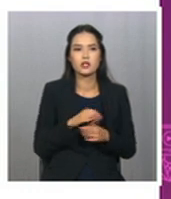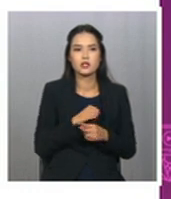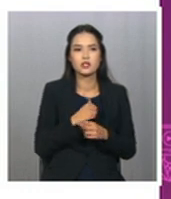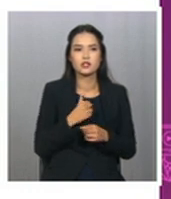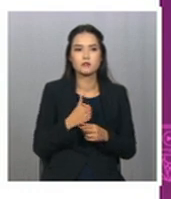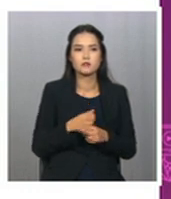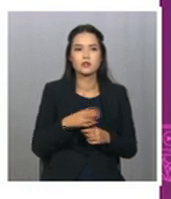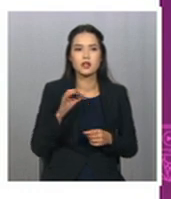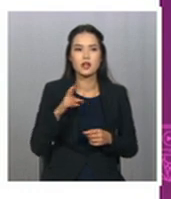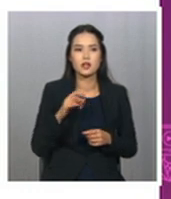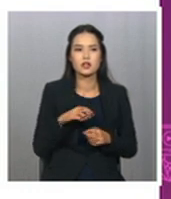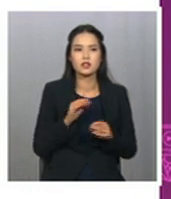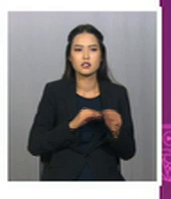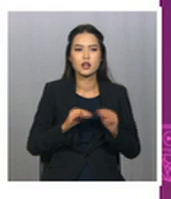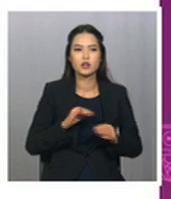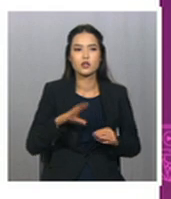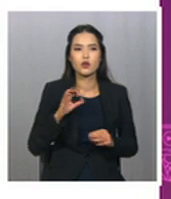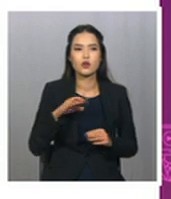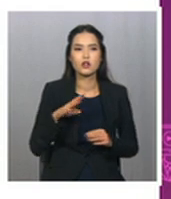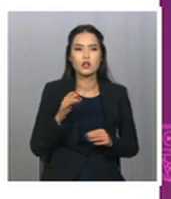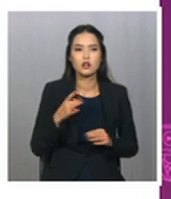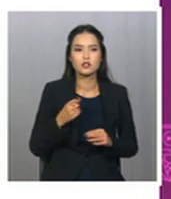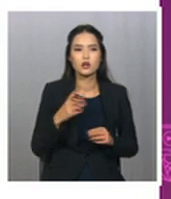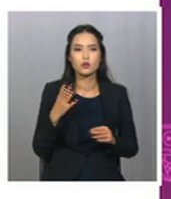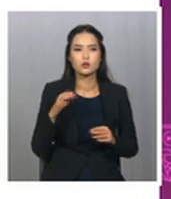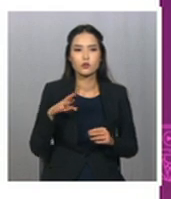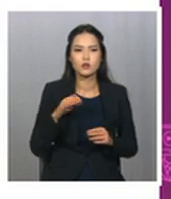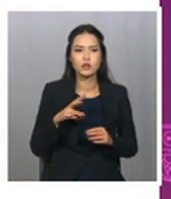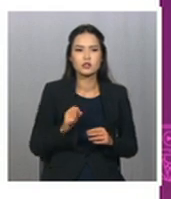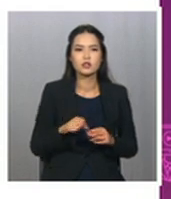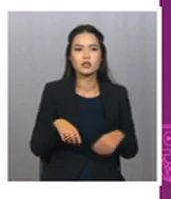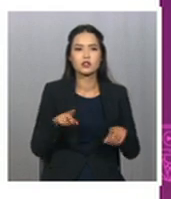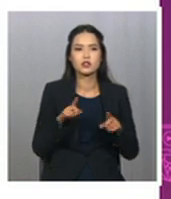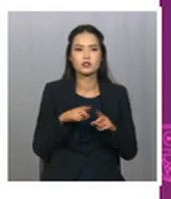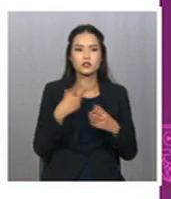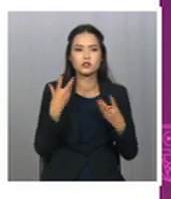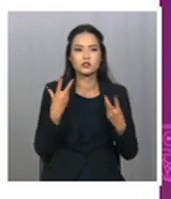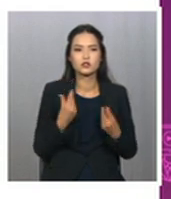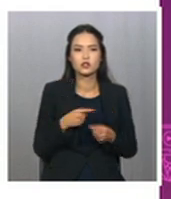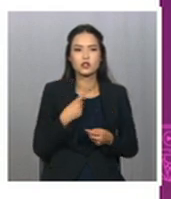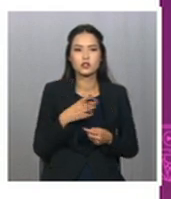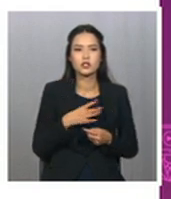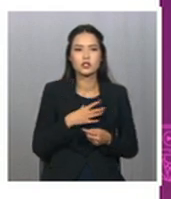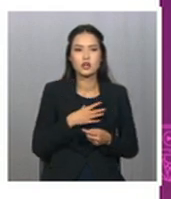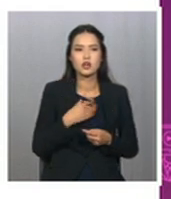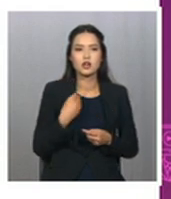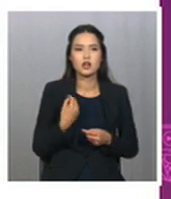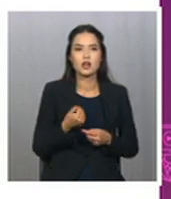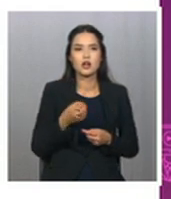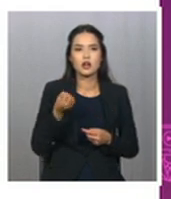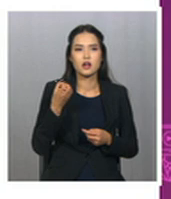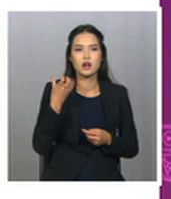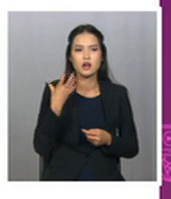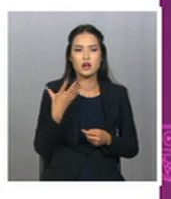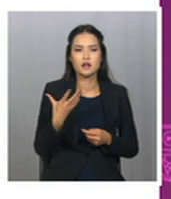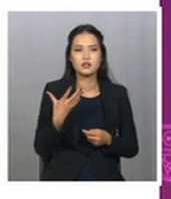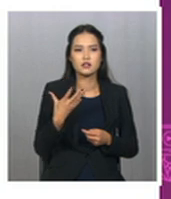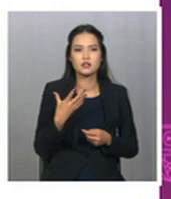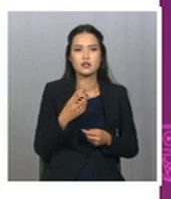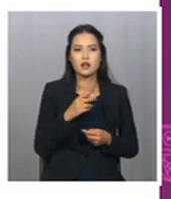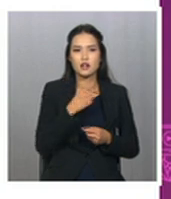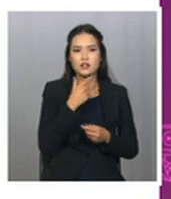әлек салған, олардай шулатқан кесел күндей айтатын. Бұл жердегі Зеренің қасиеті